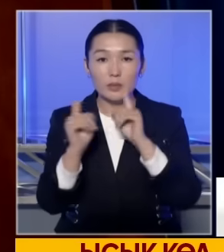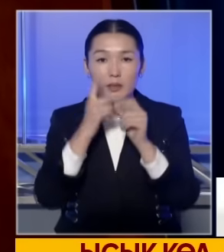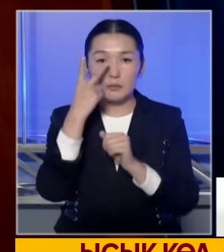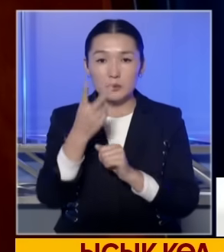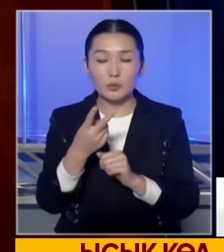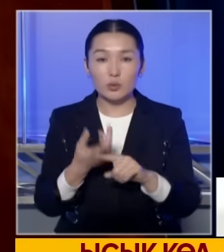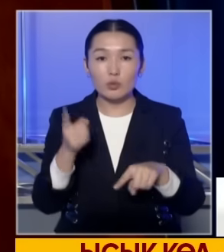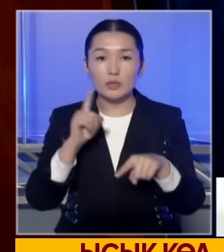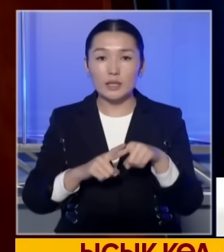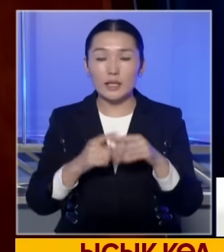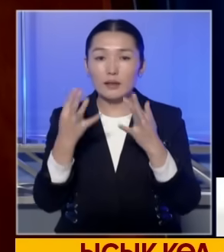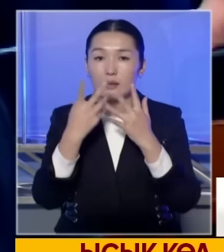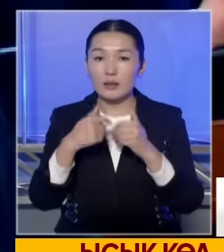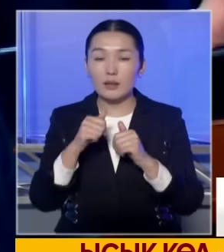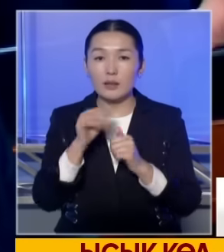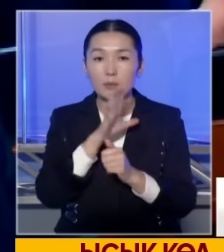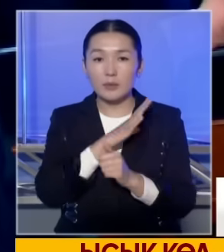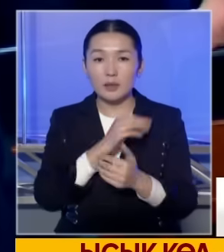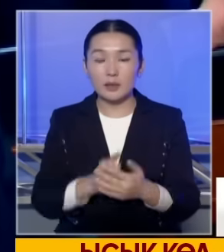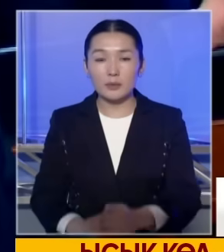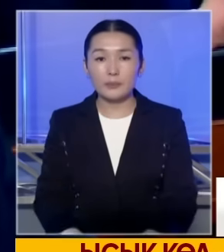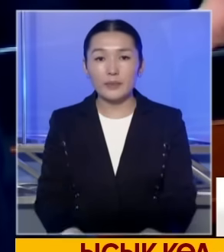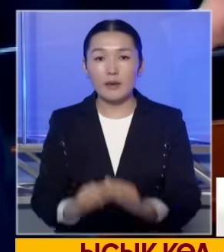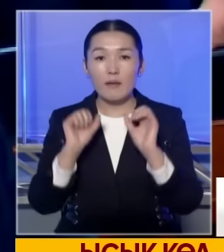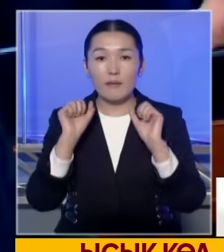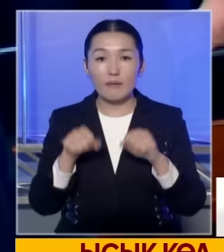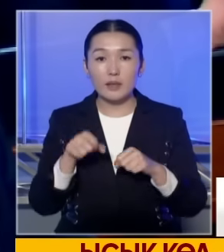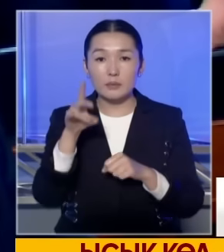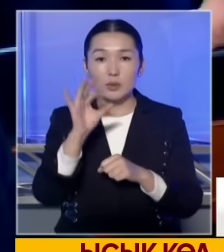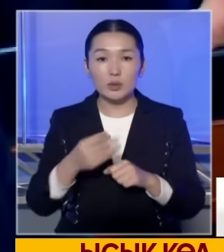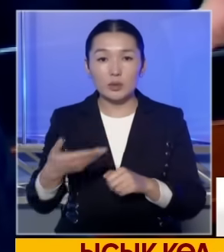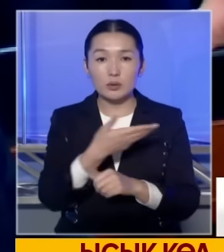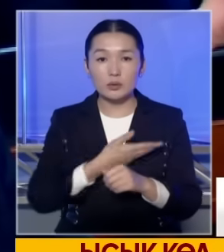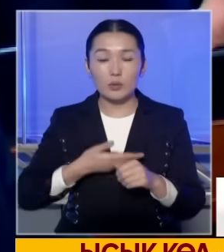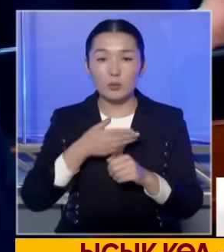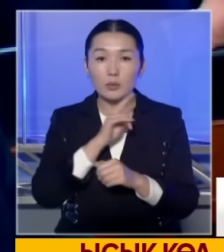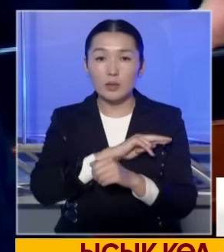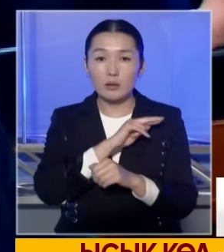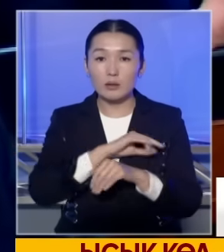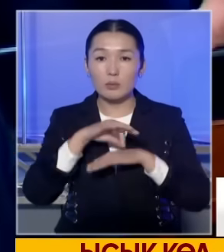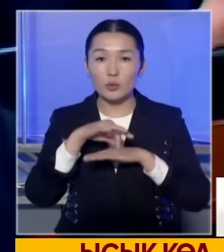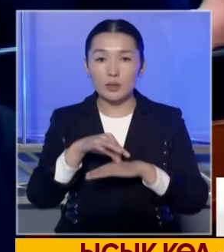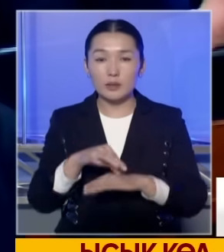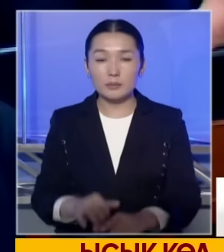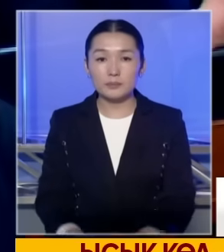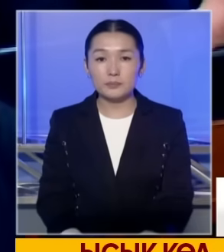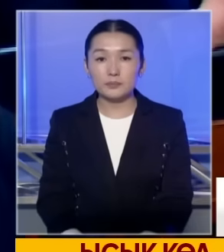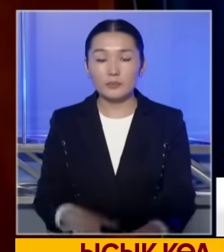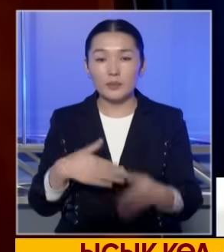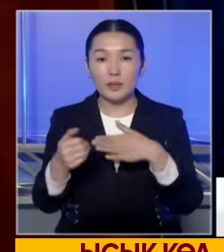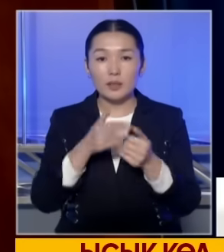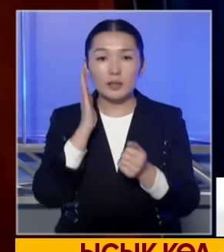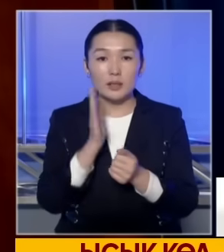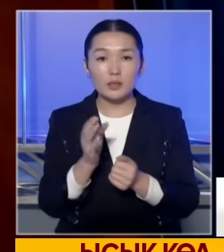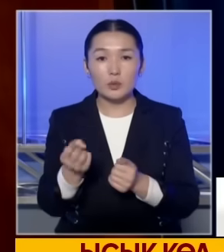ал нерсе эсепке алынган эле. Болушу мүмкүн, бирок биз ошонун үстүнөн азыр иштеп атабыз да. Эгерде болушу мүмкүн болсо